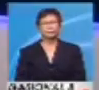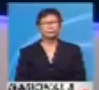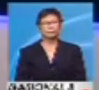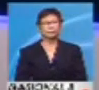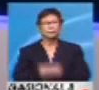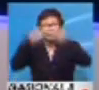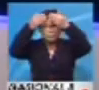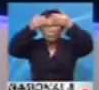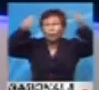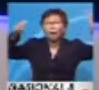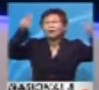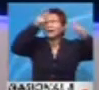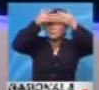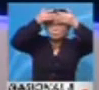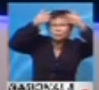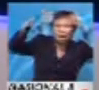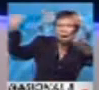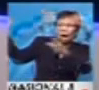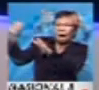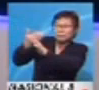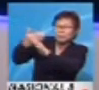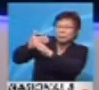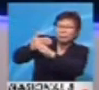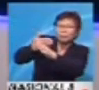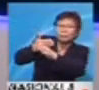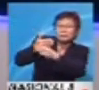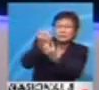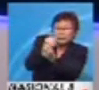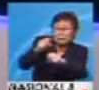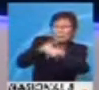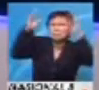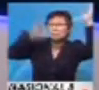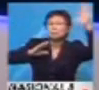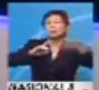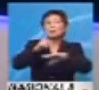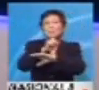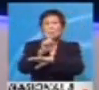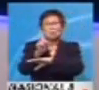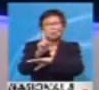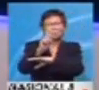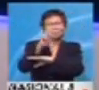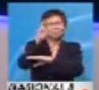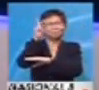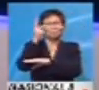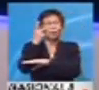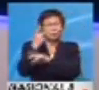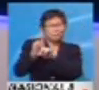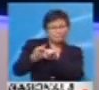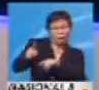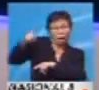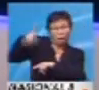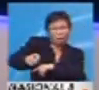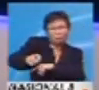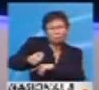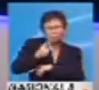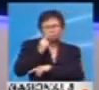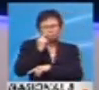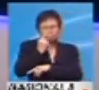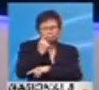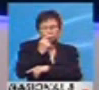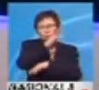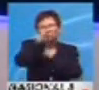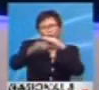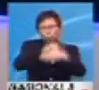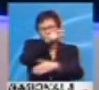pendadahan kerajaan mengenai ancaman keselamatan di Malaysia bukan satu kenyataan berunsur politik sebaliknya ia harus diambil Sirius